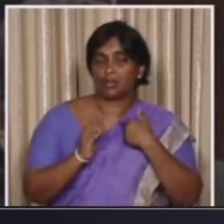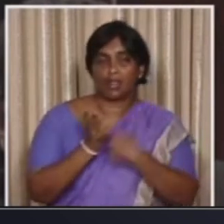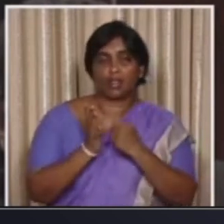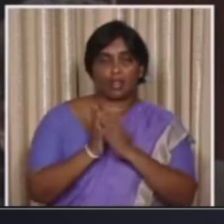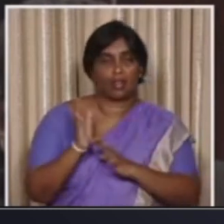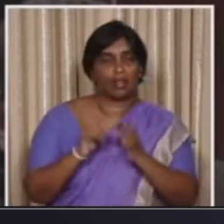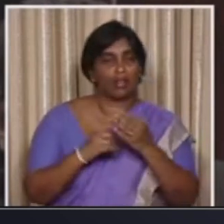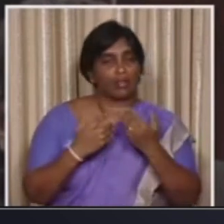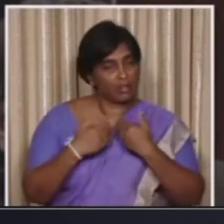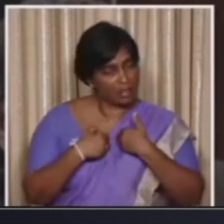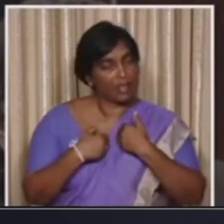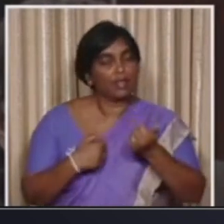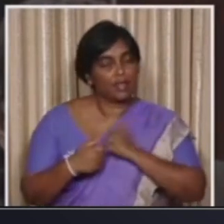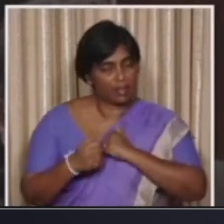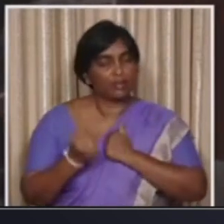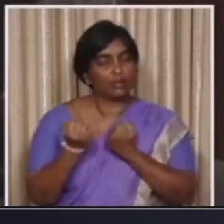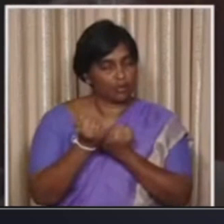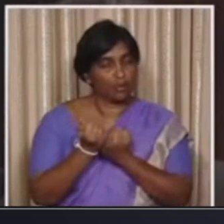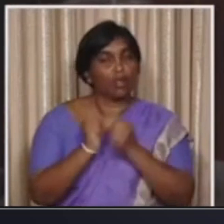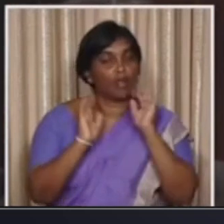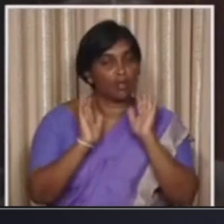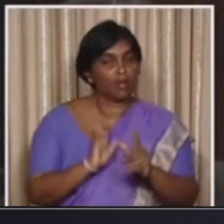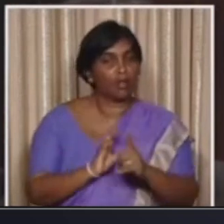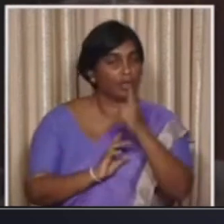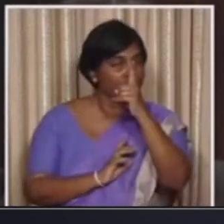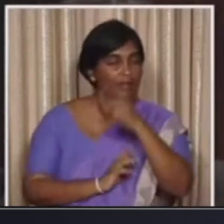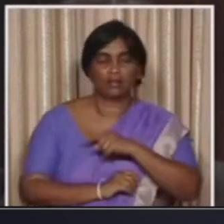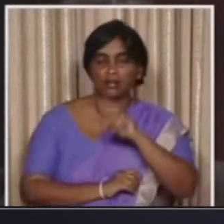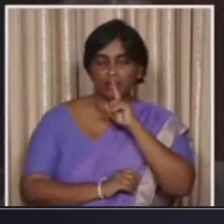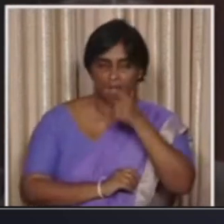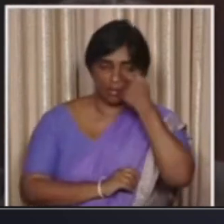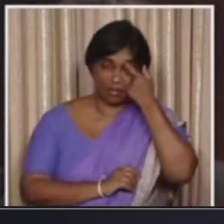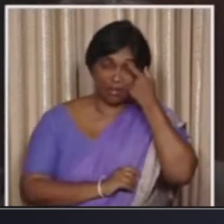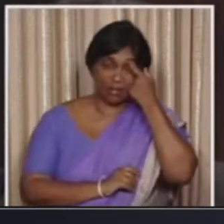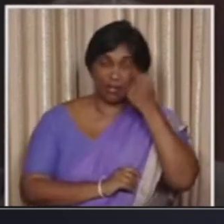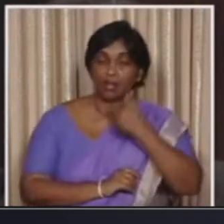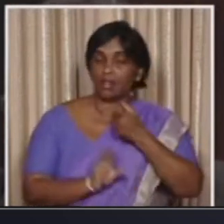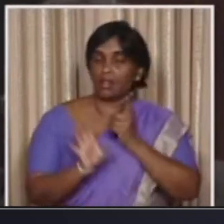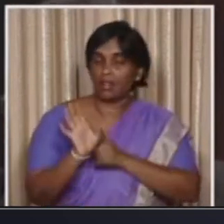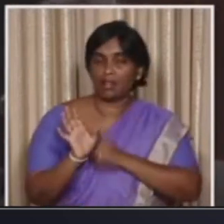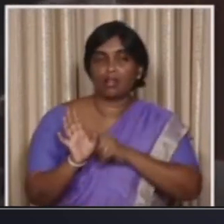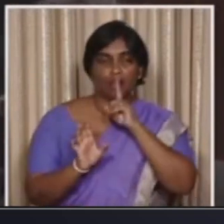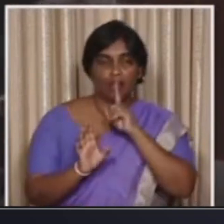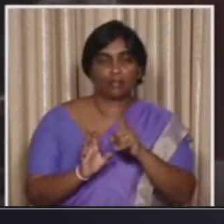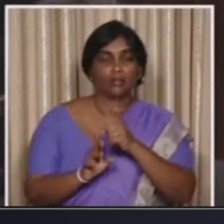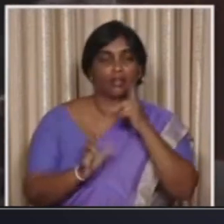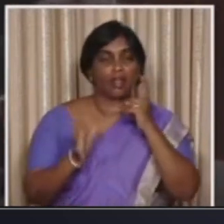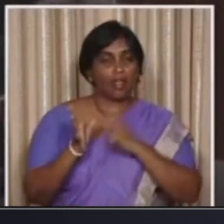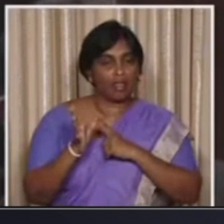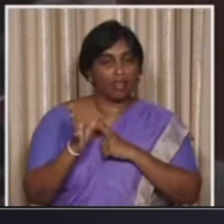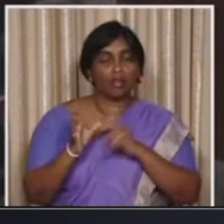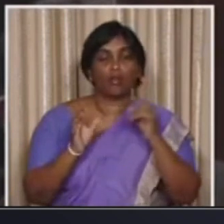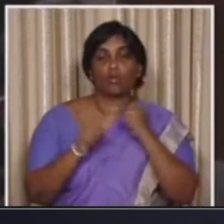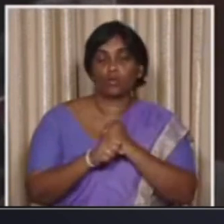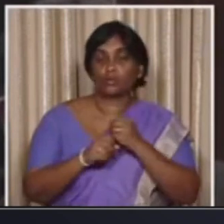සැමතුමා අපි ඒවට එක හිතින් උදව් කරනවා. හැබැයි එක දෙයක් කියන ගරු සභාපතිතුමනි මම හැමදාම කියන අලදෙනිය